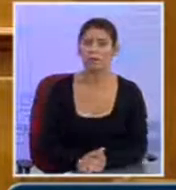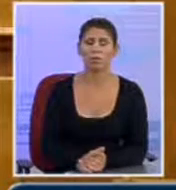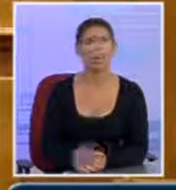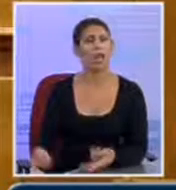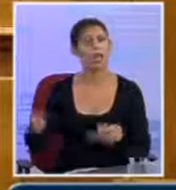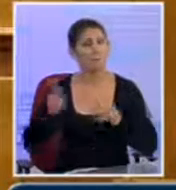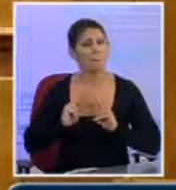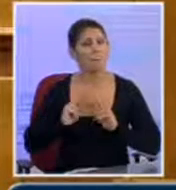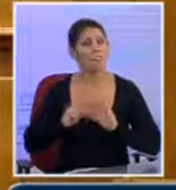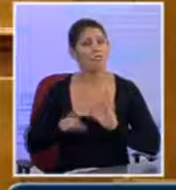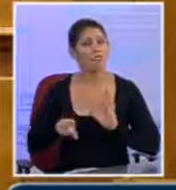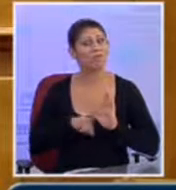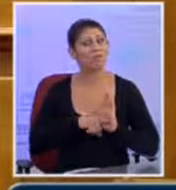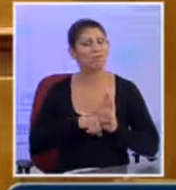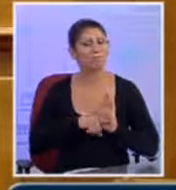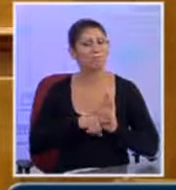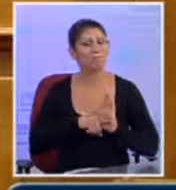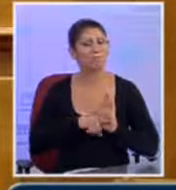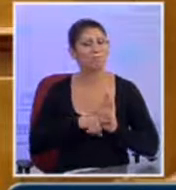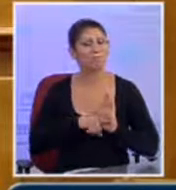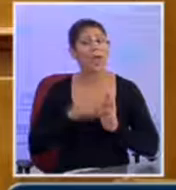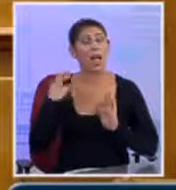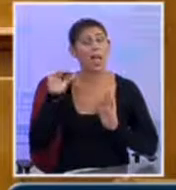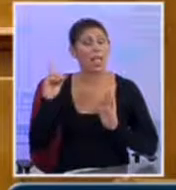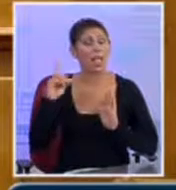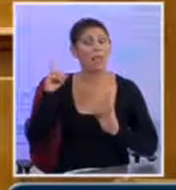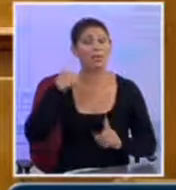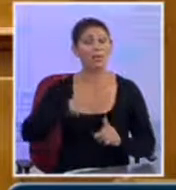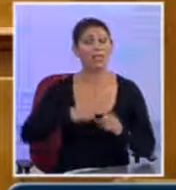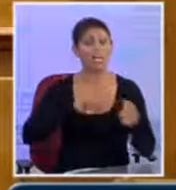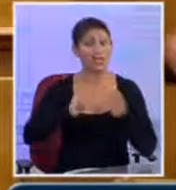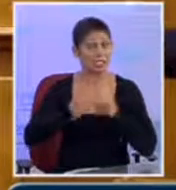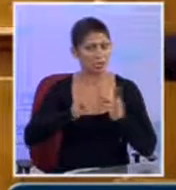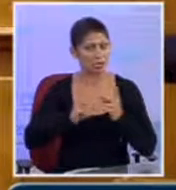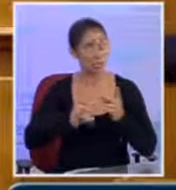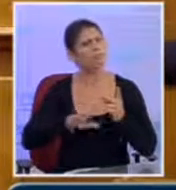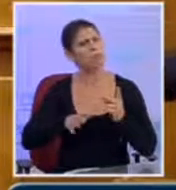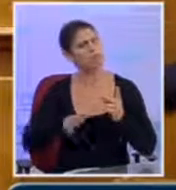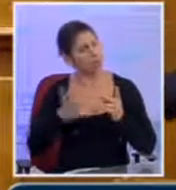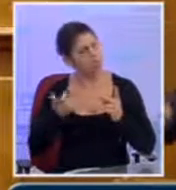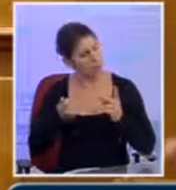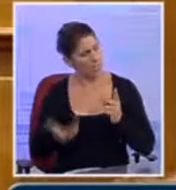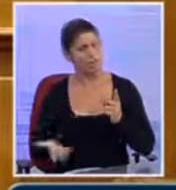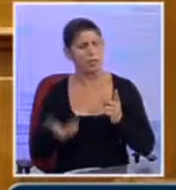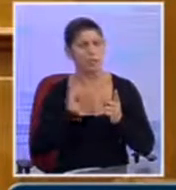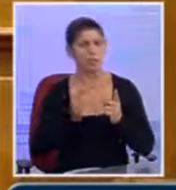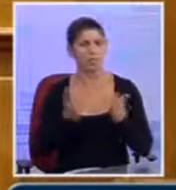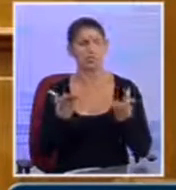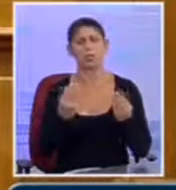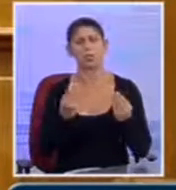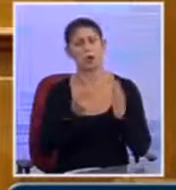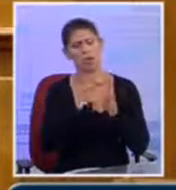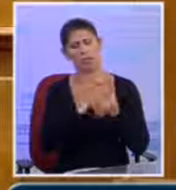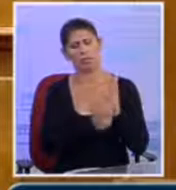απάντηση είναι αρνητική. Και ένα από τα θετικά της συμφωνίας, μπορεί να γίνει κριτική σε πολλά σημεία της